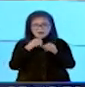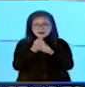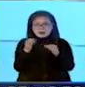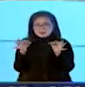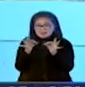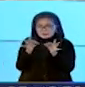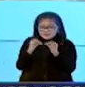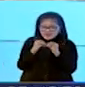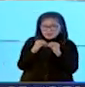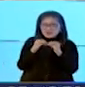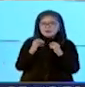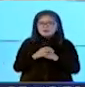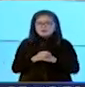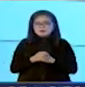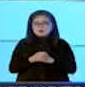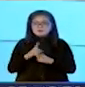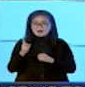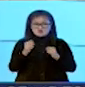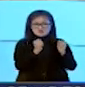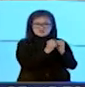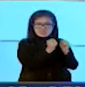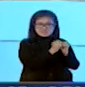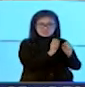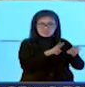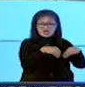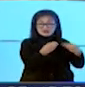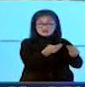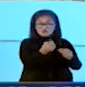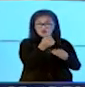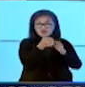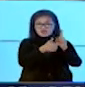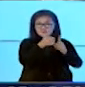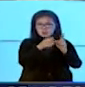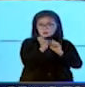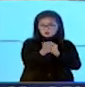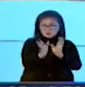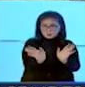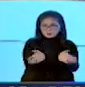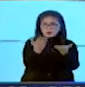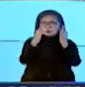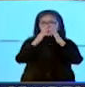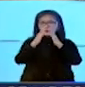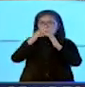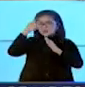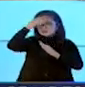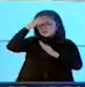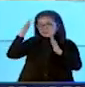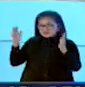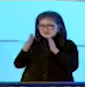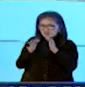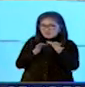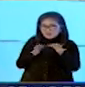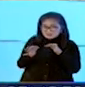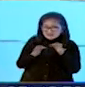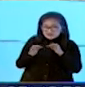SL dan FHM menjanjikan uang sumbangan 16 milyar rupiah untuk pembangunan klinik dan kebutuhan sarana dan prasarana di kantor PMI